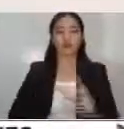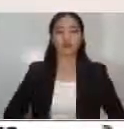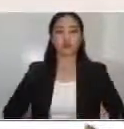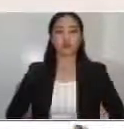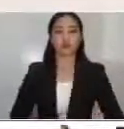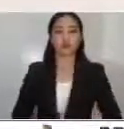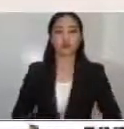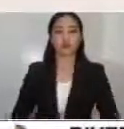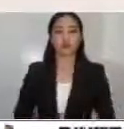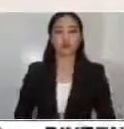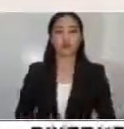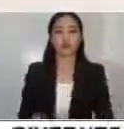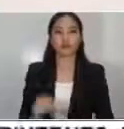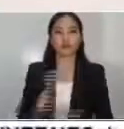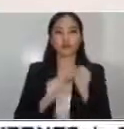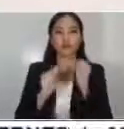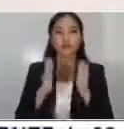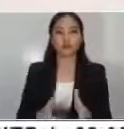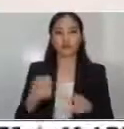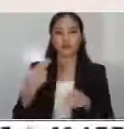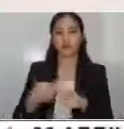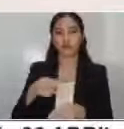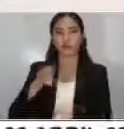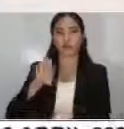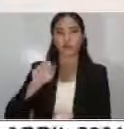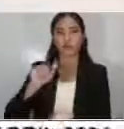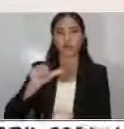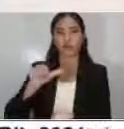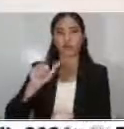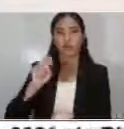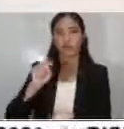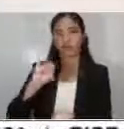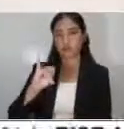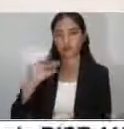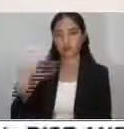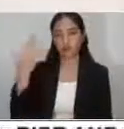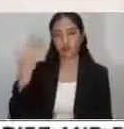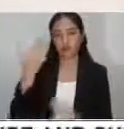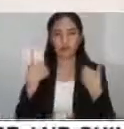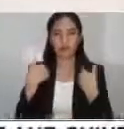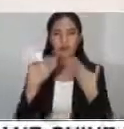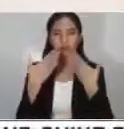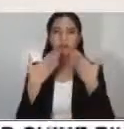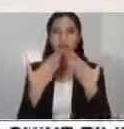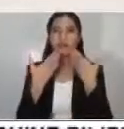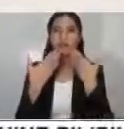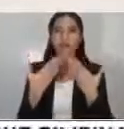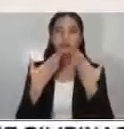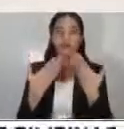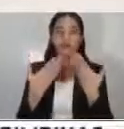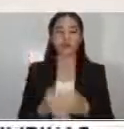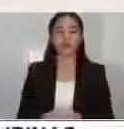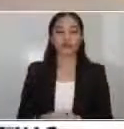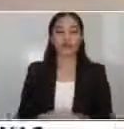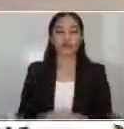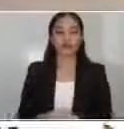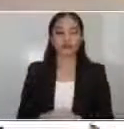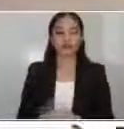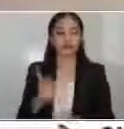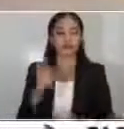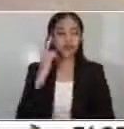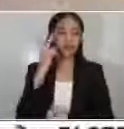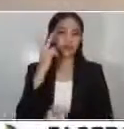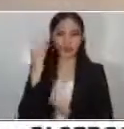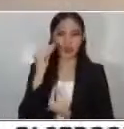production, ang hirap eh. Ang hirap, unang-una wala pa akong sweldo. Pagkat sa Broadway yun.